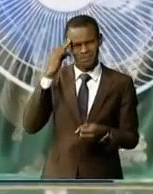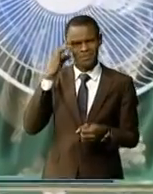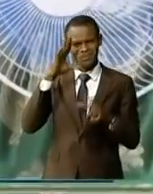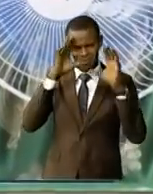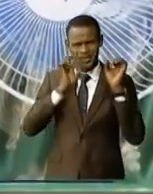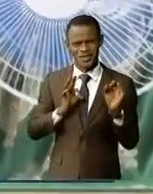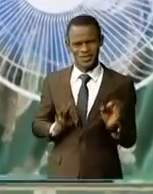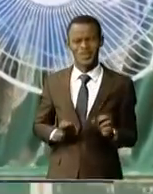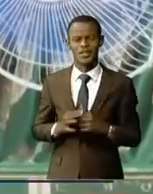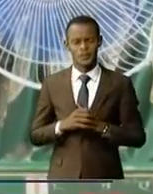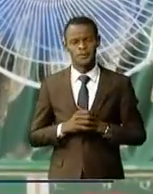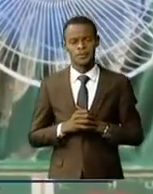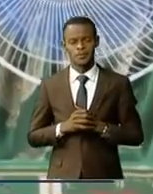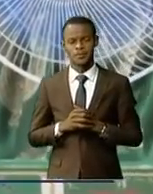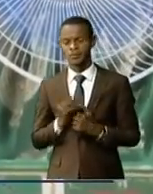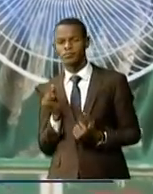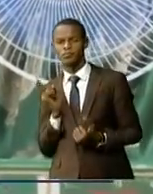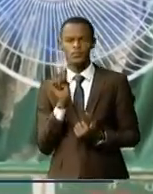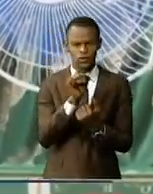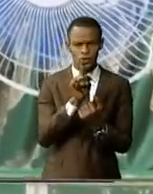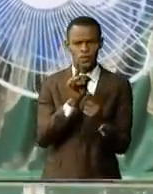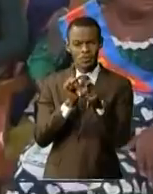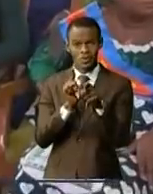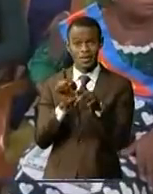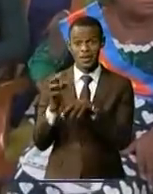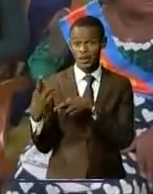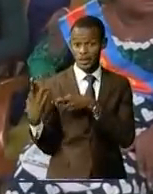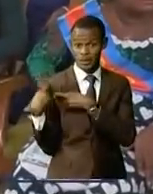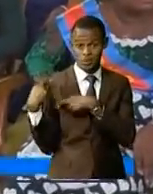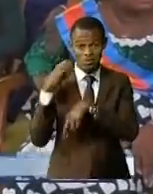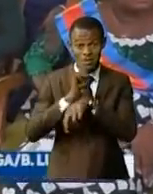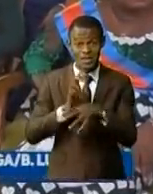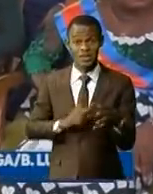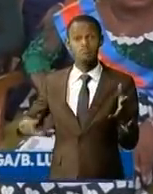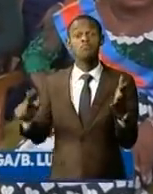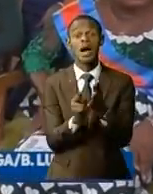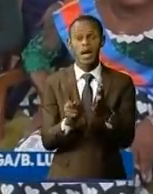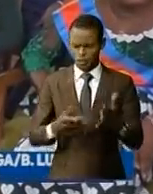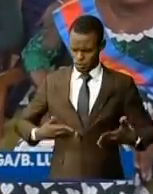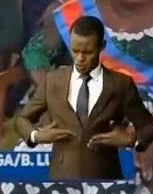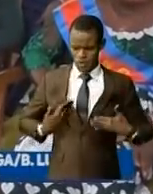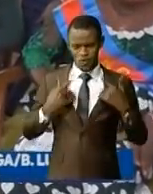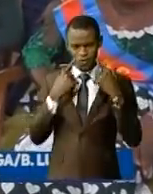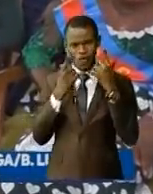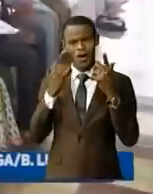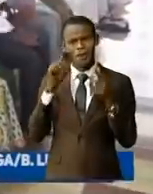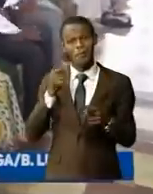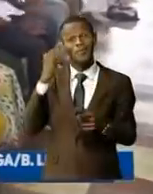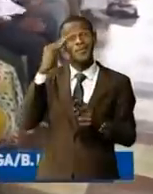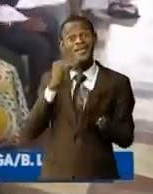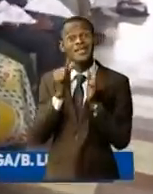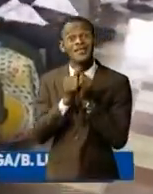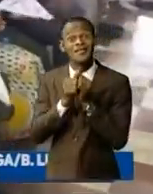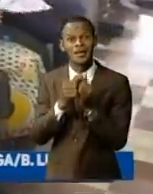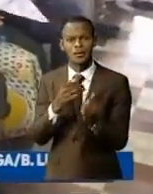spirituel kimbanguiste s'est dit honoré de la présence de cette forte délégation et a tenu à apporter une précision à l'assistance que son